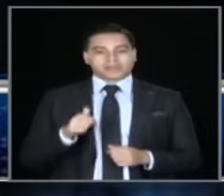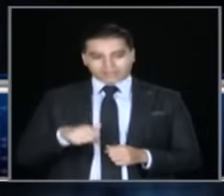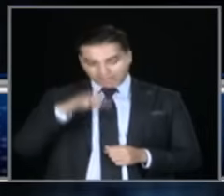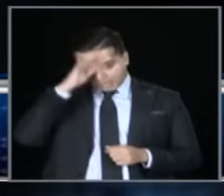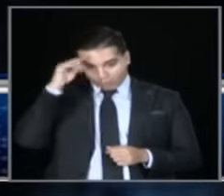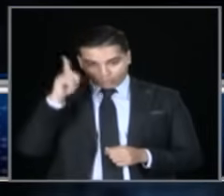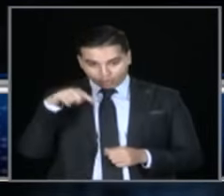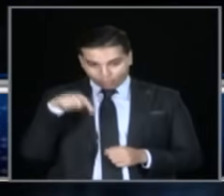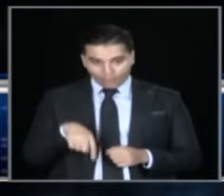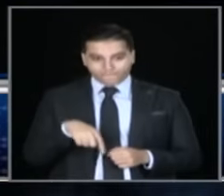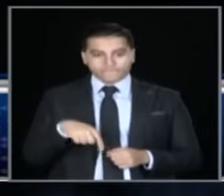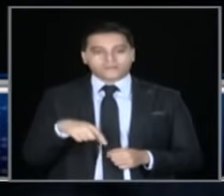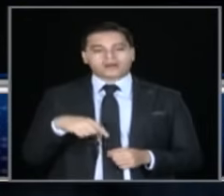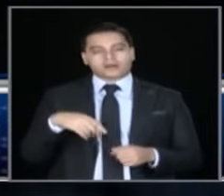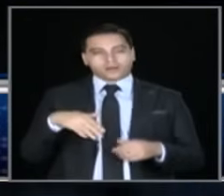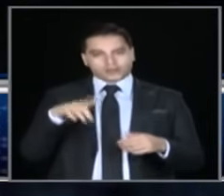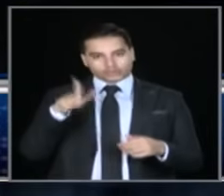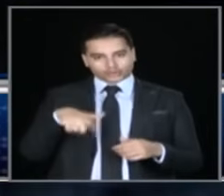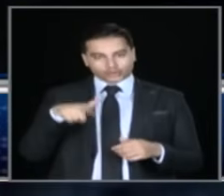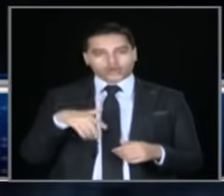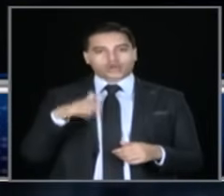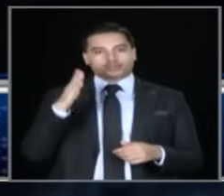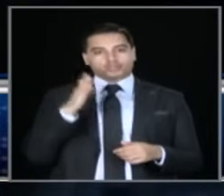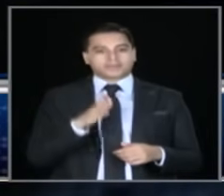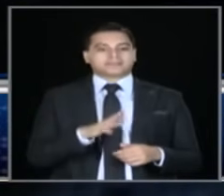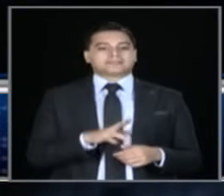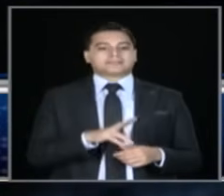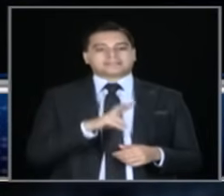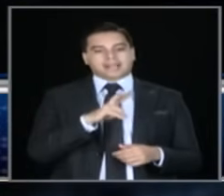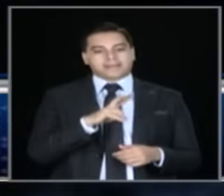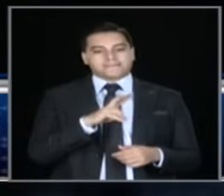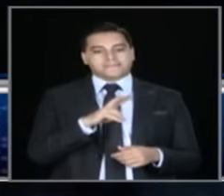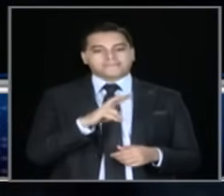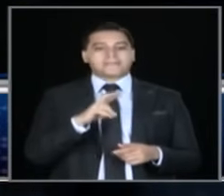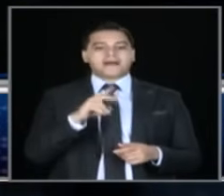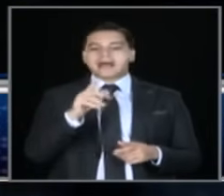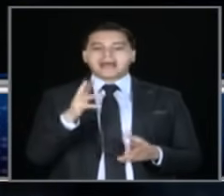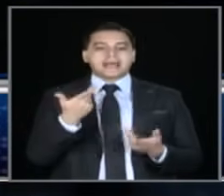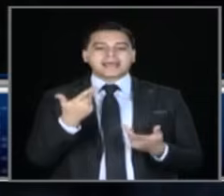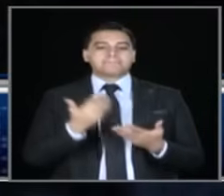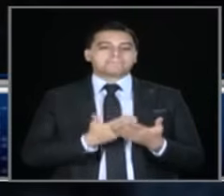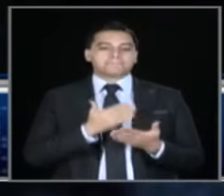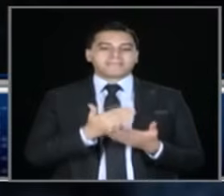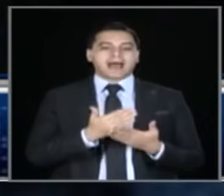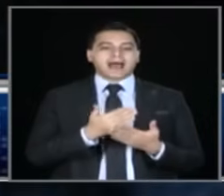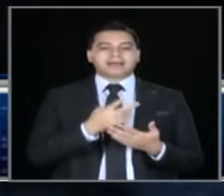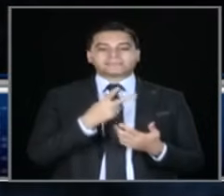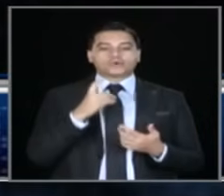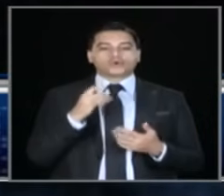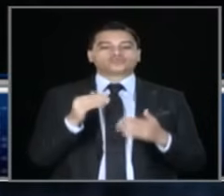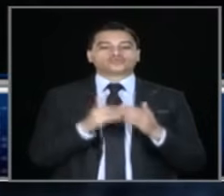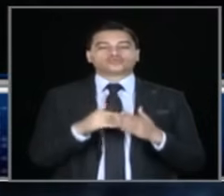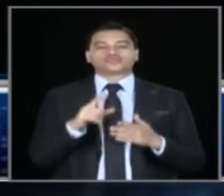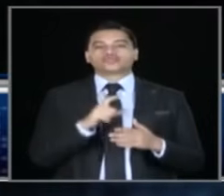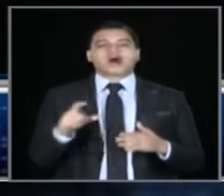إذا كان اليوم هو الموافق 16 يوليو فماذا يكون الشهر بعد